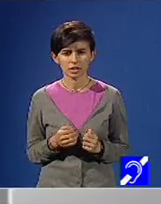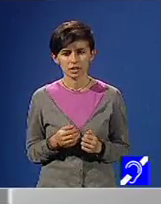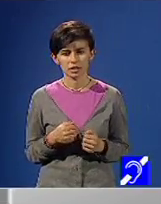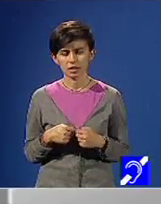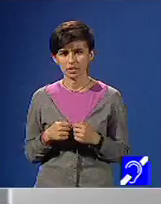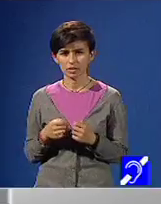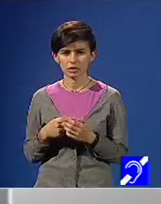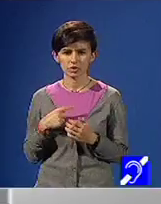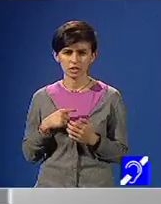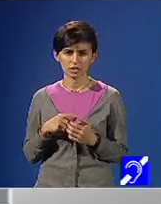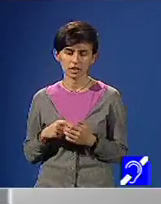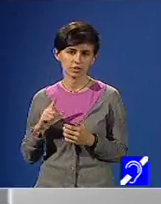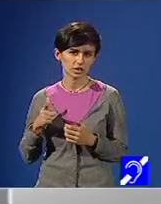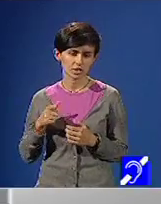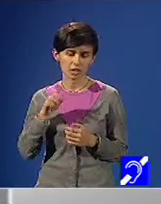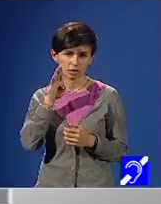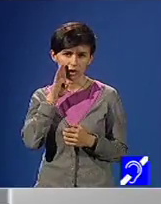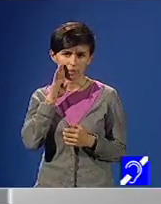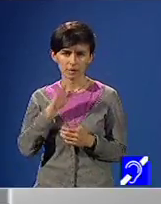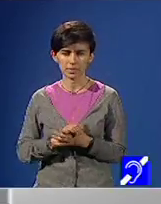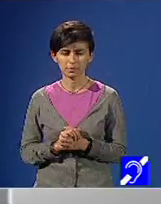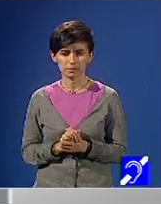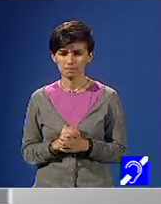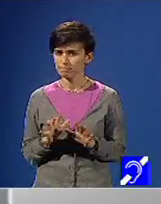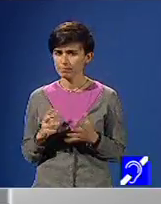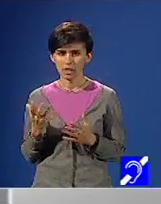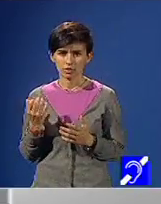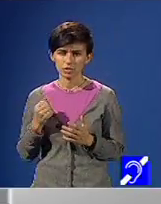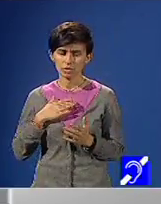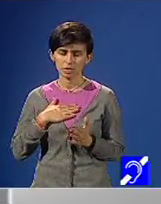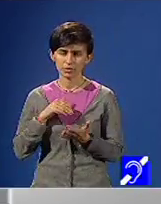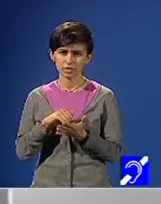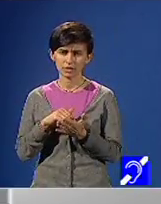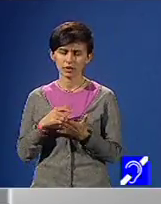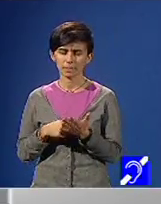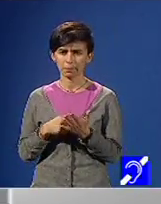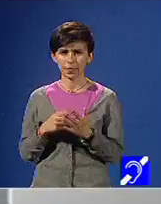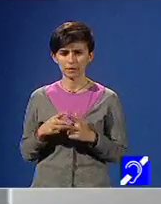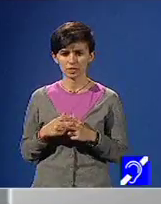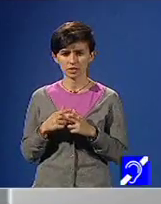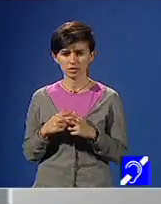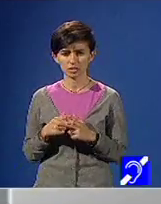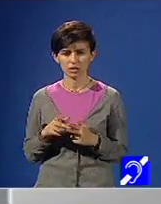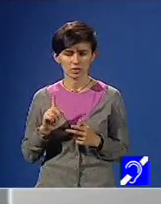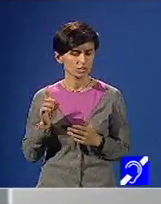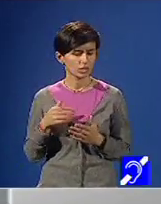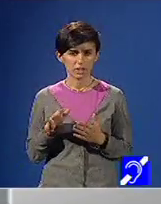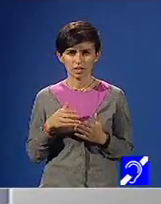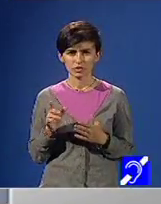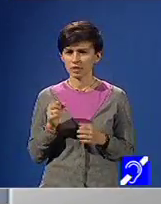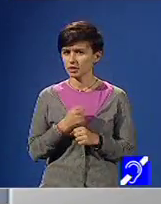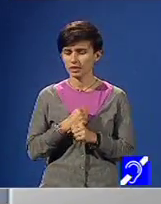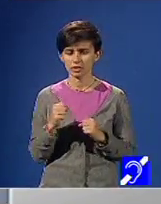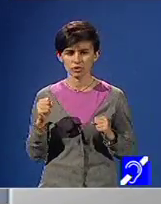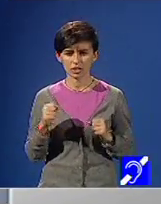Că în orice am avut nevoie și am cerut ajutorul, nu a spus niciodată nu. Cumva relația